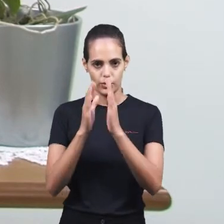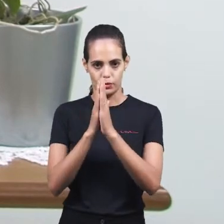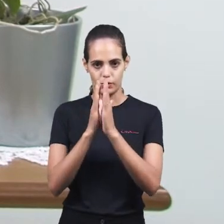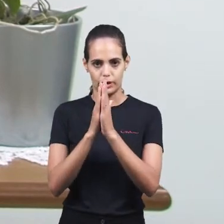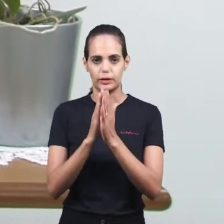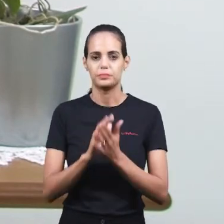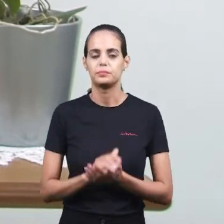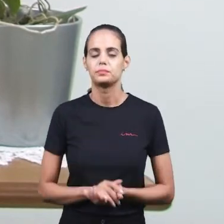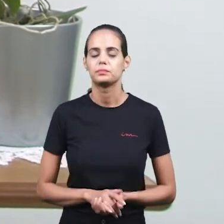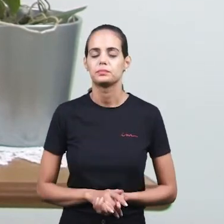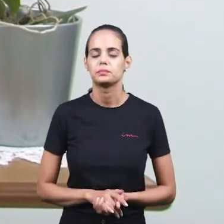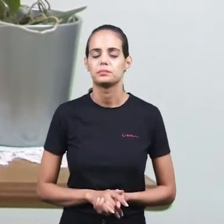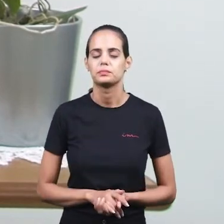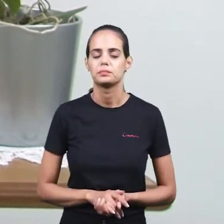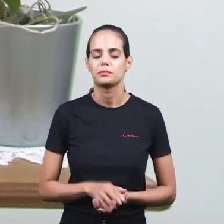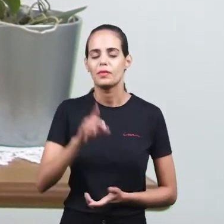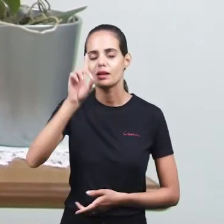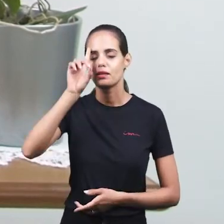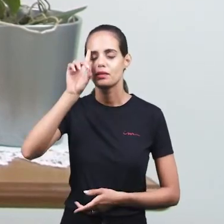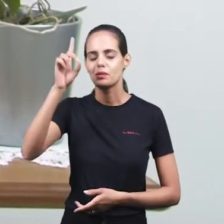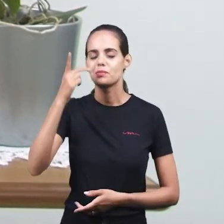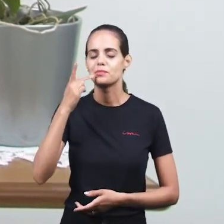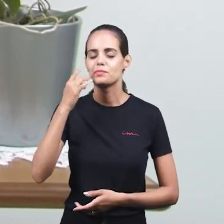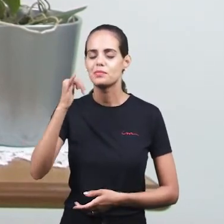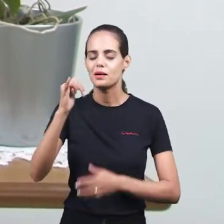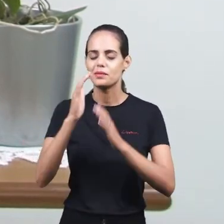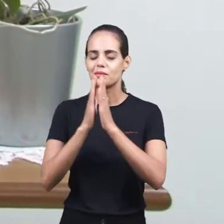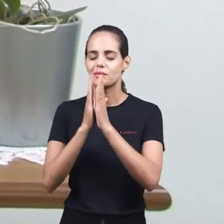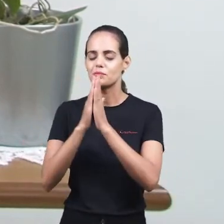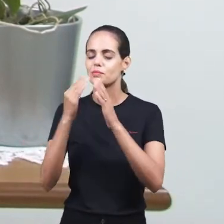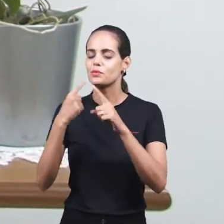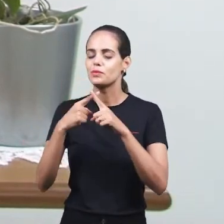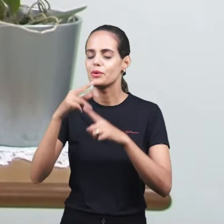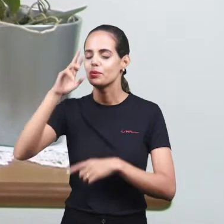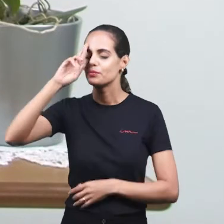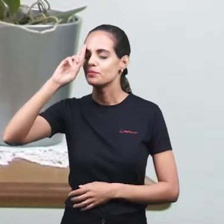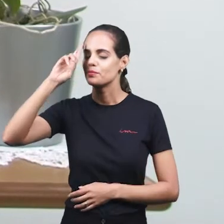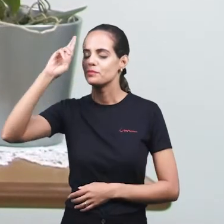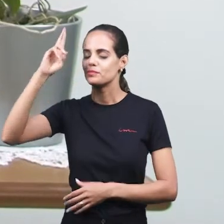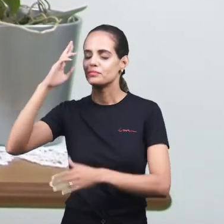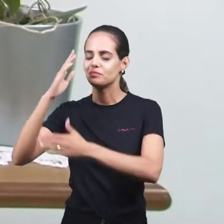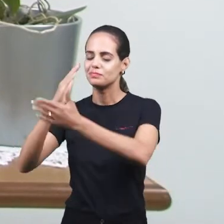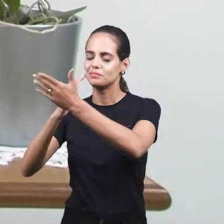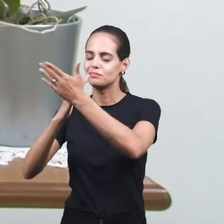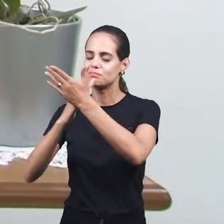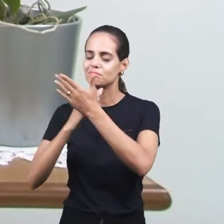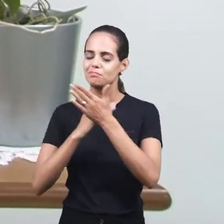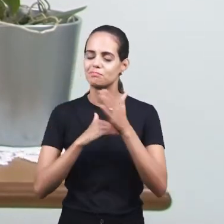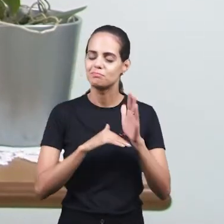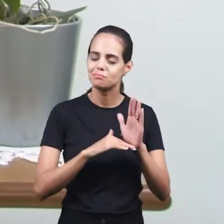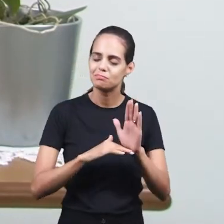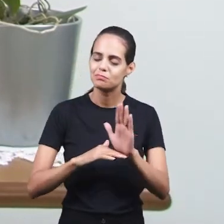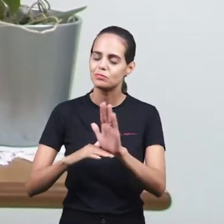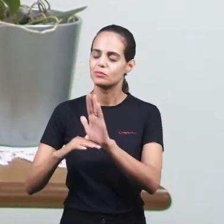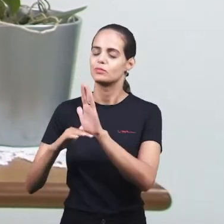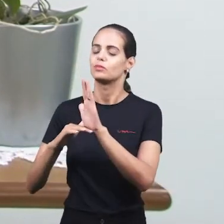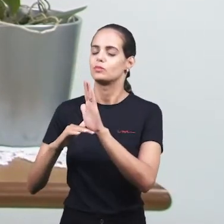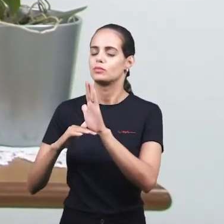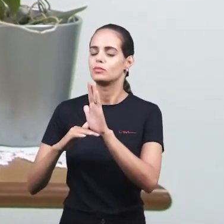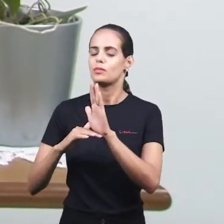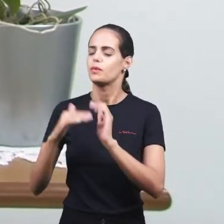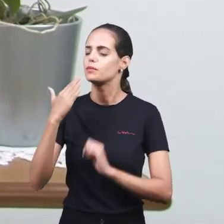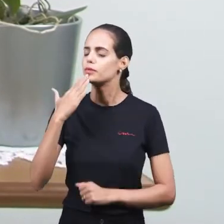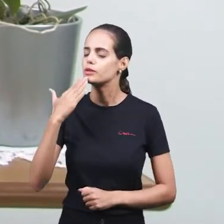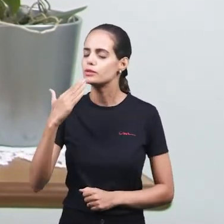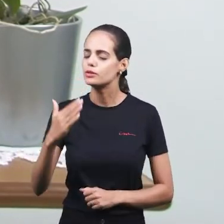мы прославляем Тебя, ибо до сего места Господь нам помог. Мы просим Тебя, Господь, за